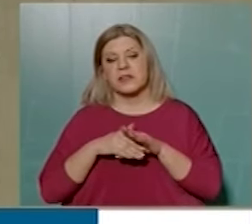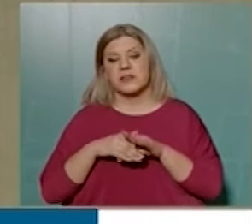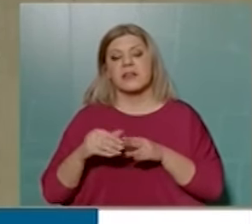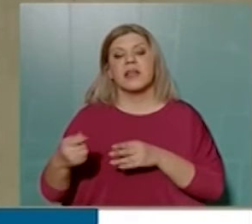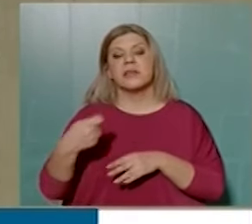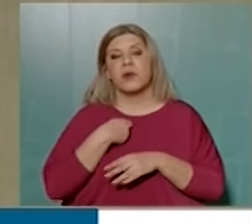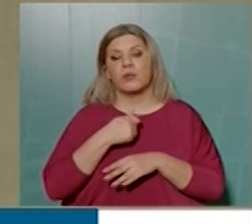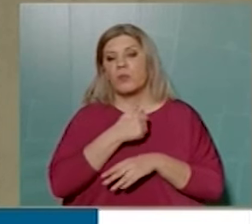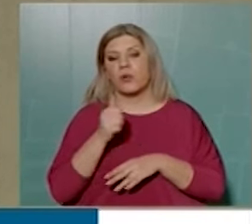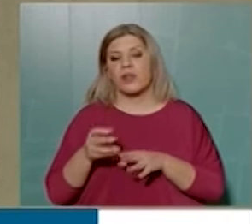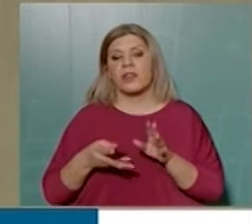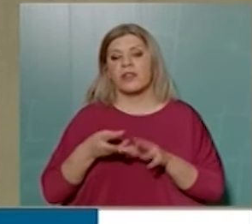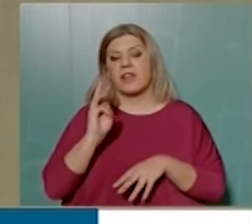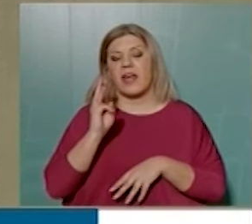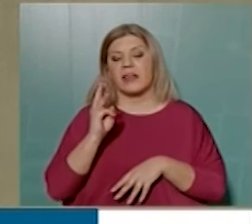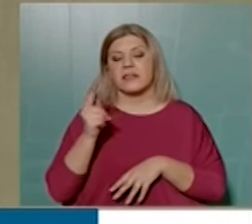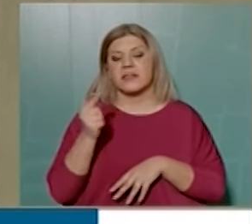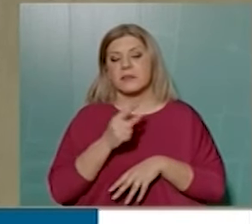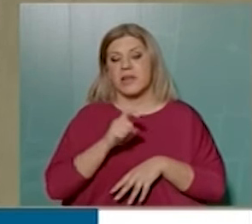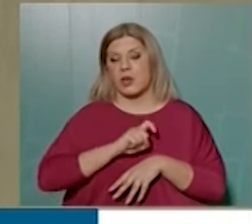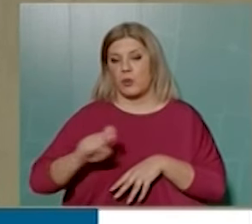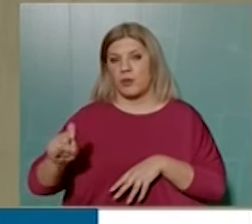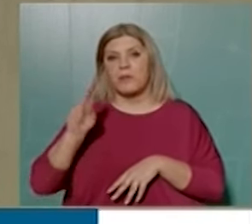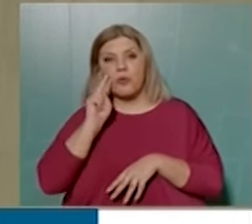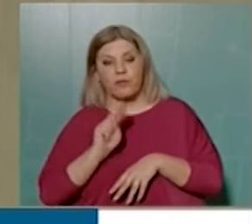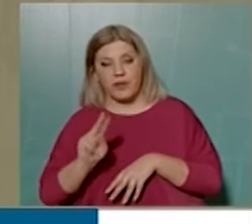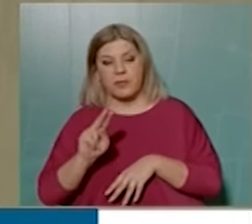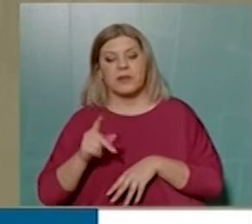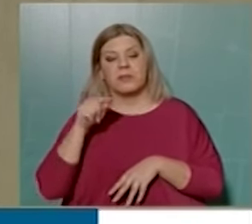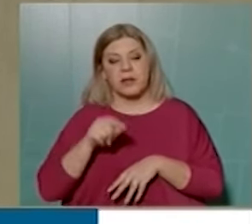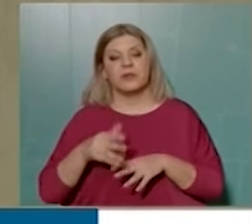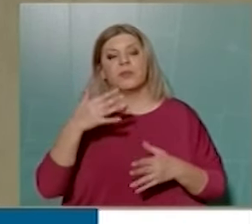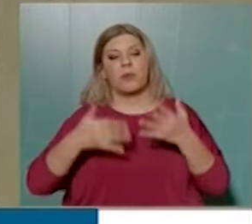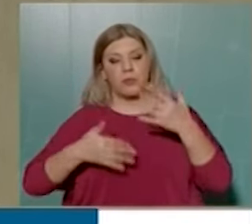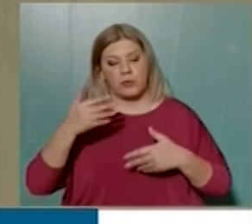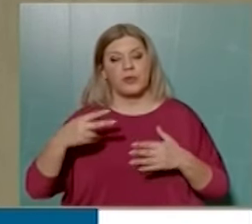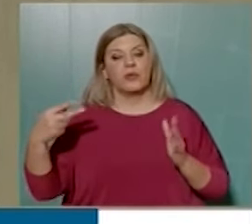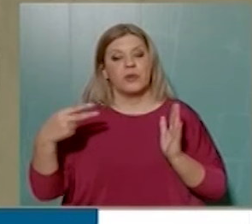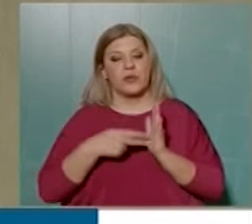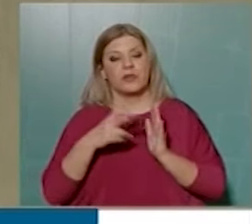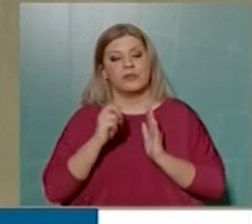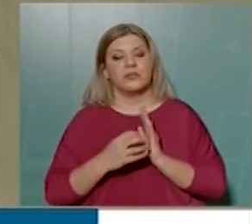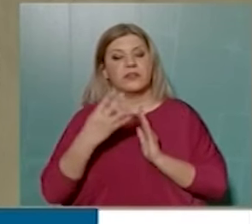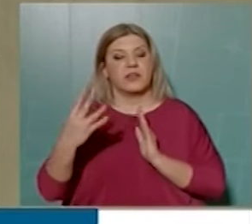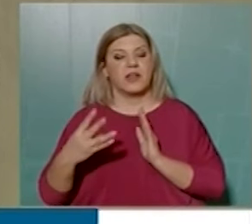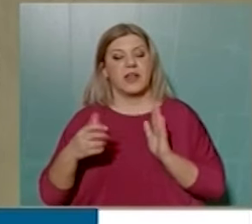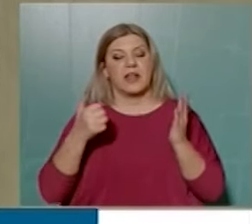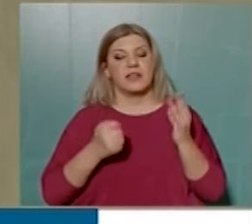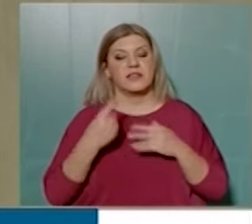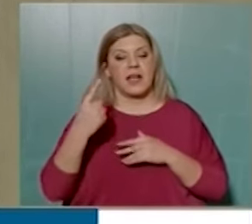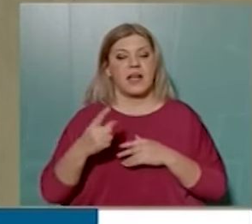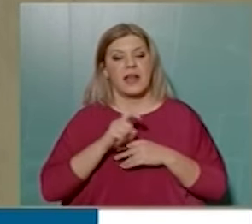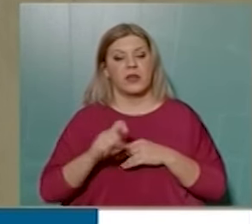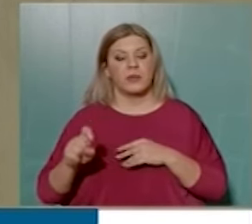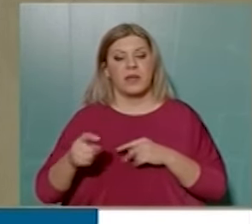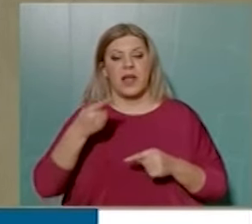εισπραχθούν μόνο τα 13,5 εκατομμύρια και εσείς προβλέπετε πάλι στον προϋπολογισμό για το 2024 61 εκατομμύρια με